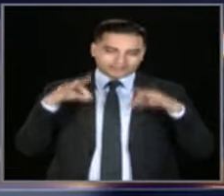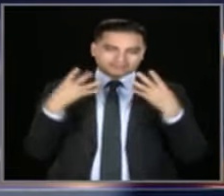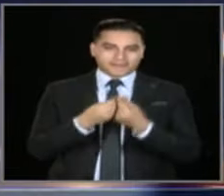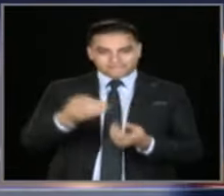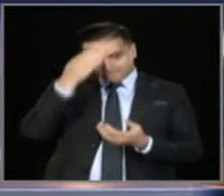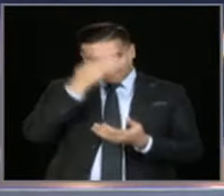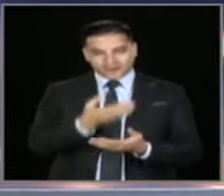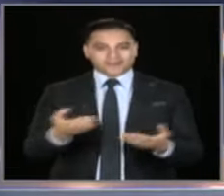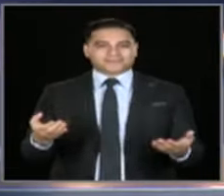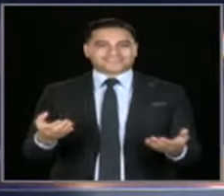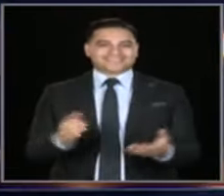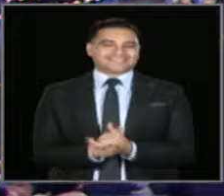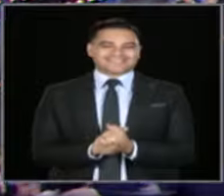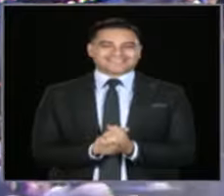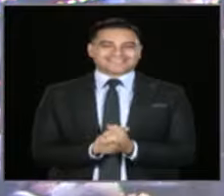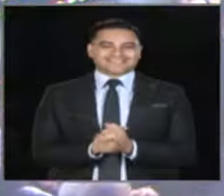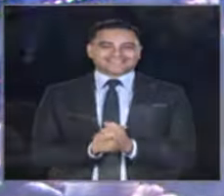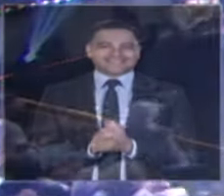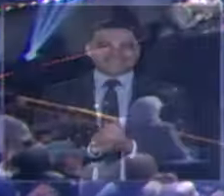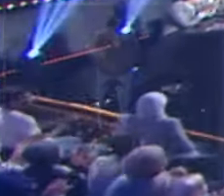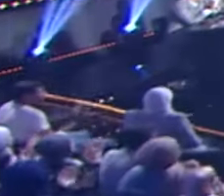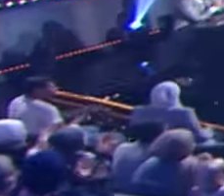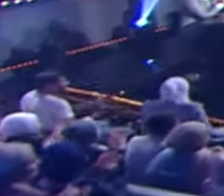وحلقة جديدة مع العباقرة.